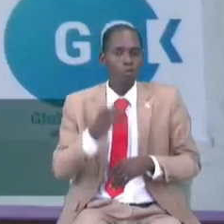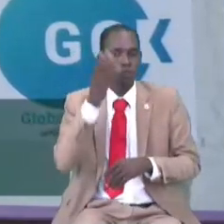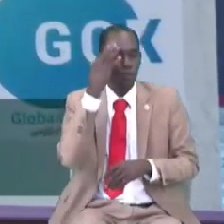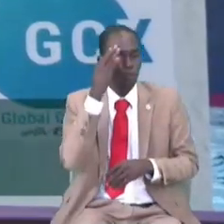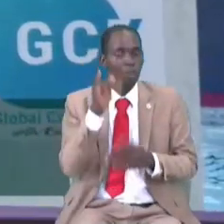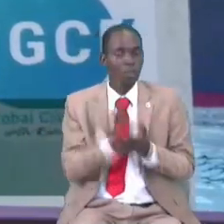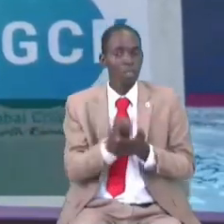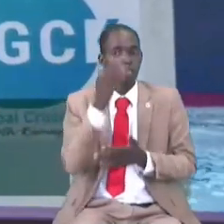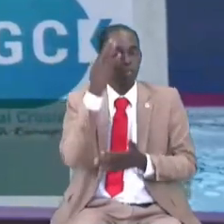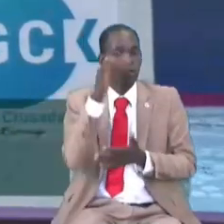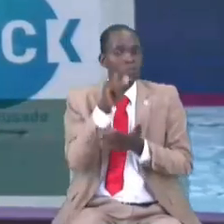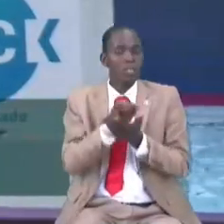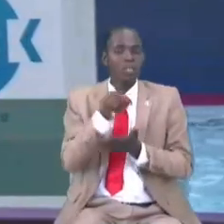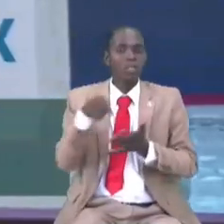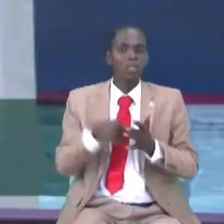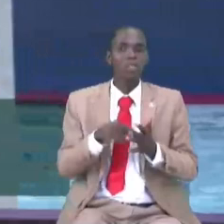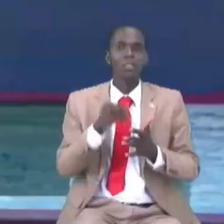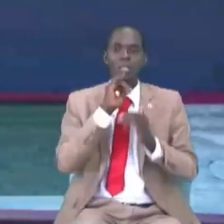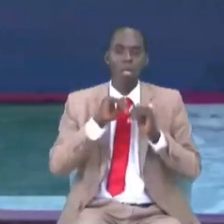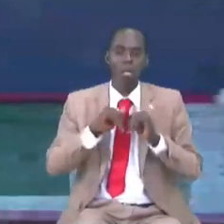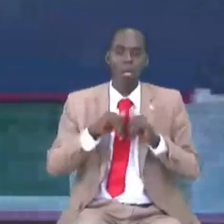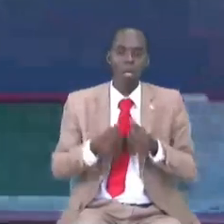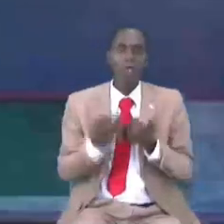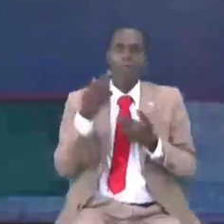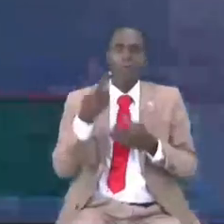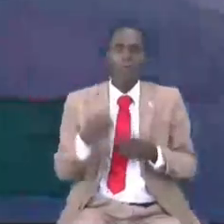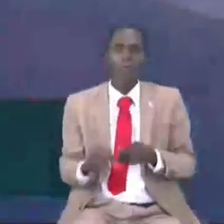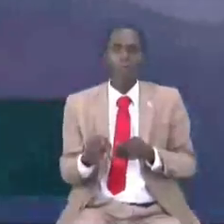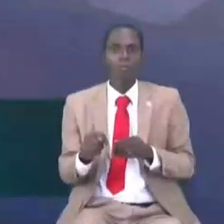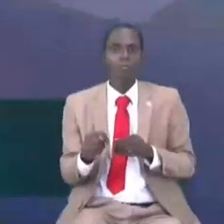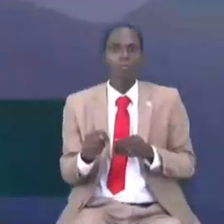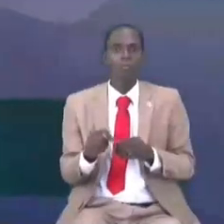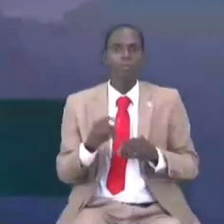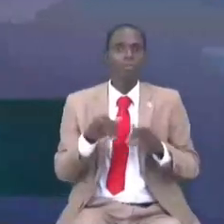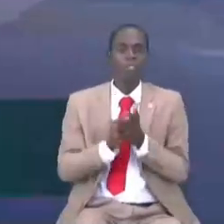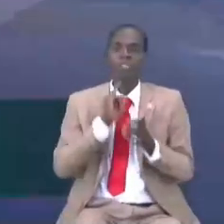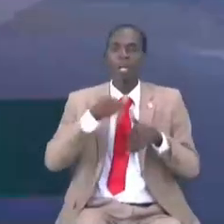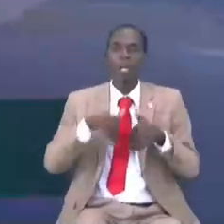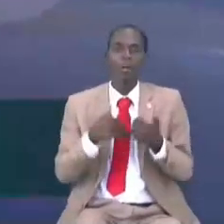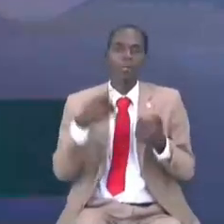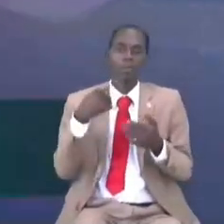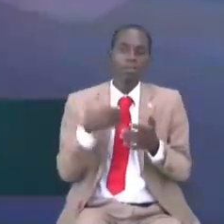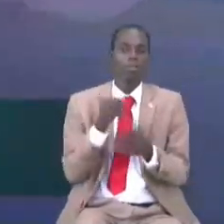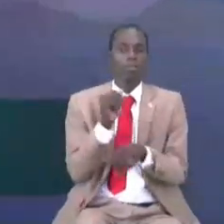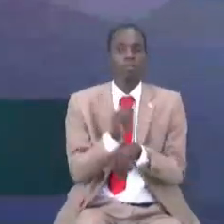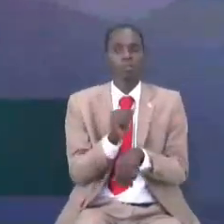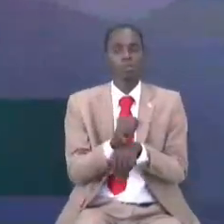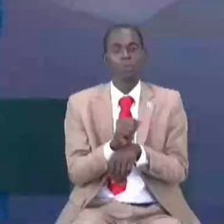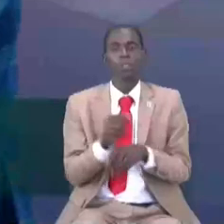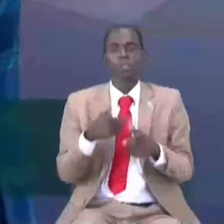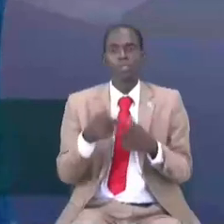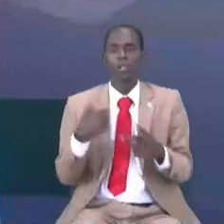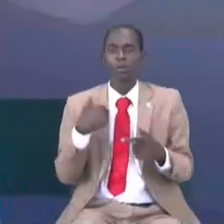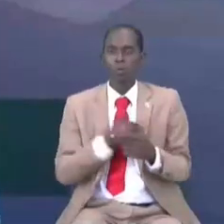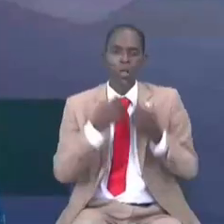que voici ce qu'est la dispensation de Dieu, voici comment ça marche. Alors, nous déclarons la parole de Dieu à ces gens, mais